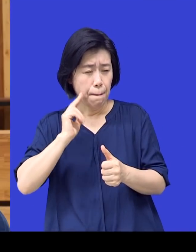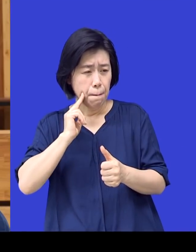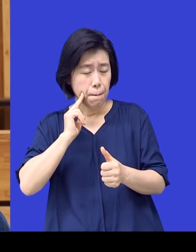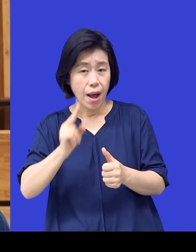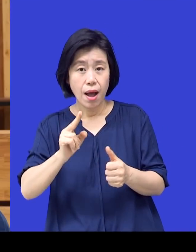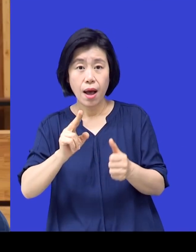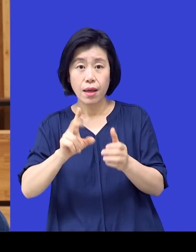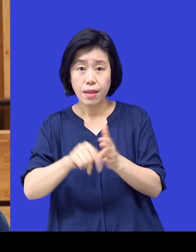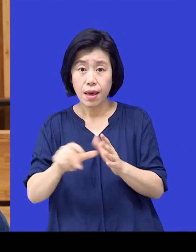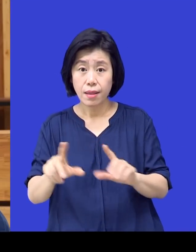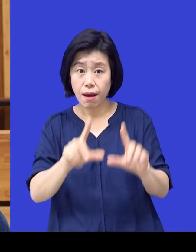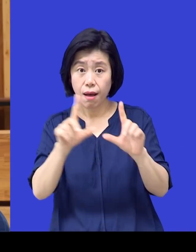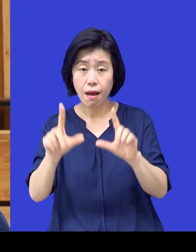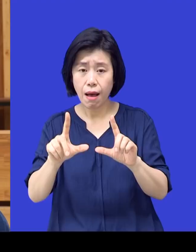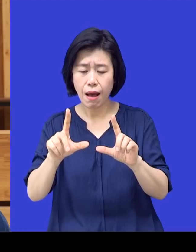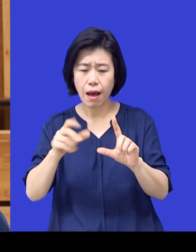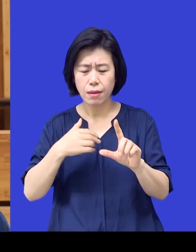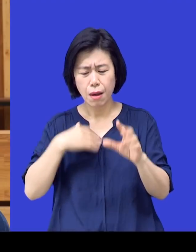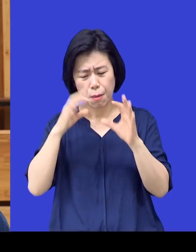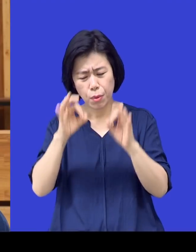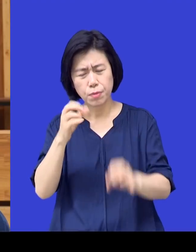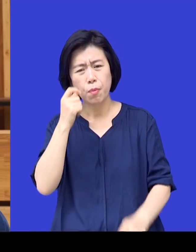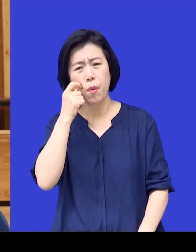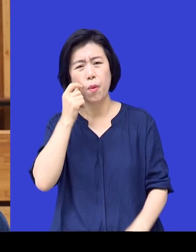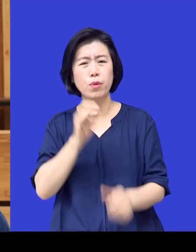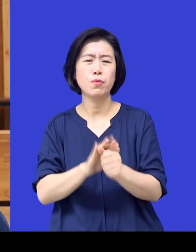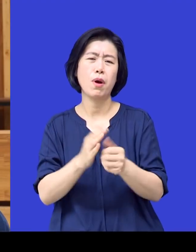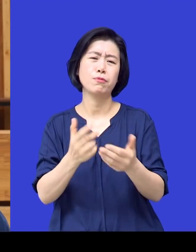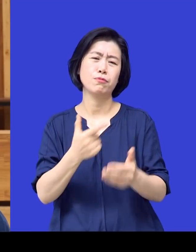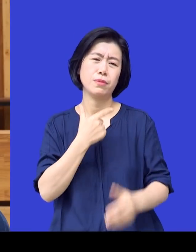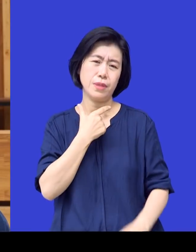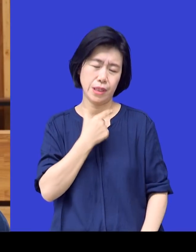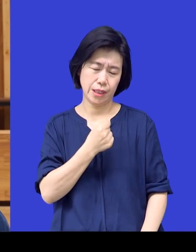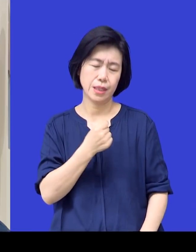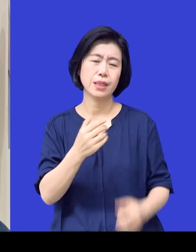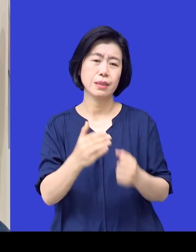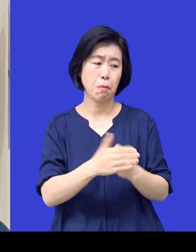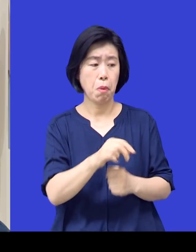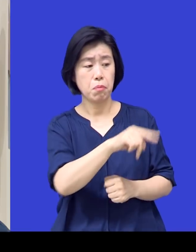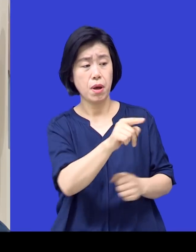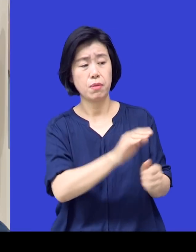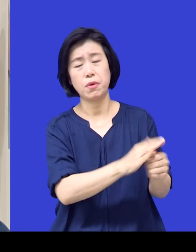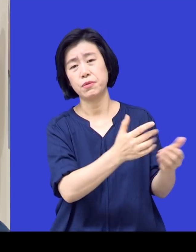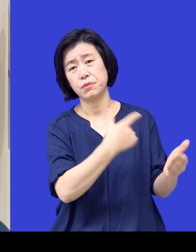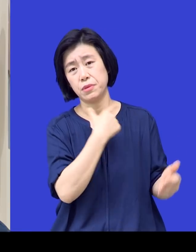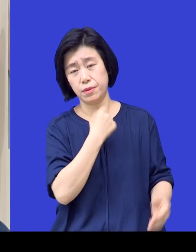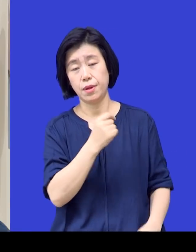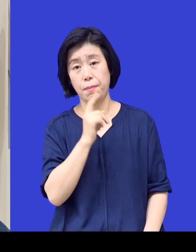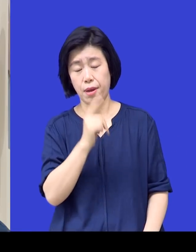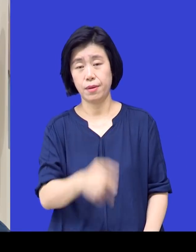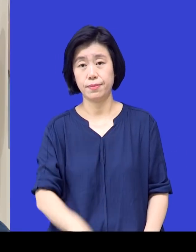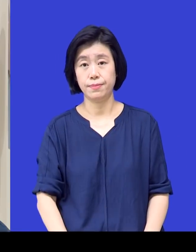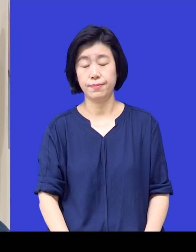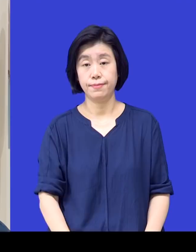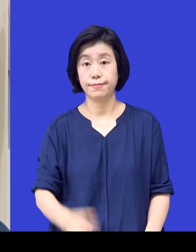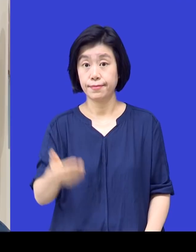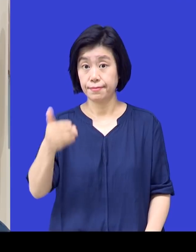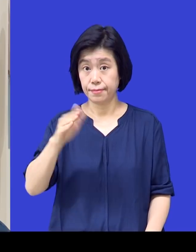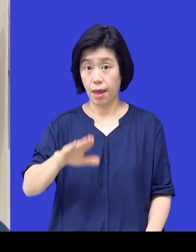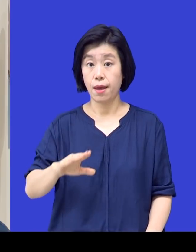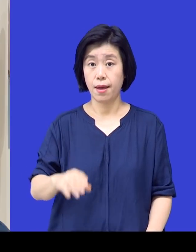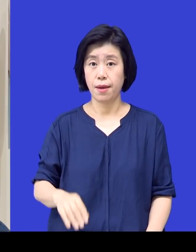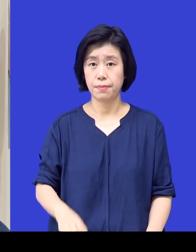같다고. 그래서 이 어린이들을 살려야 되겠다는 마음이 있다고. 근데 한참 후에